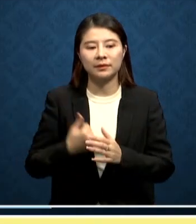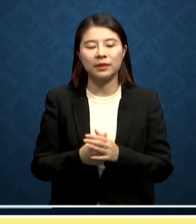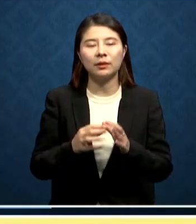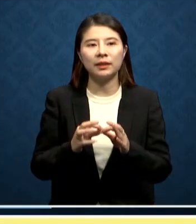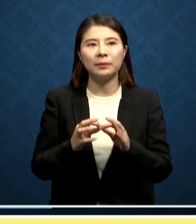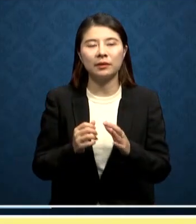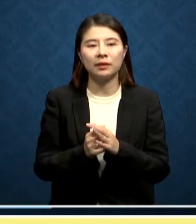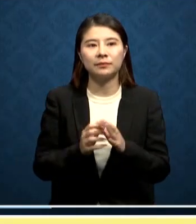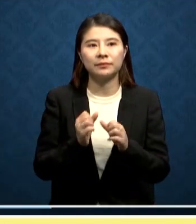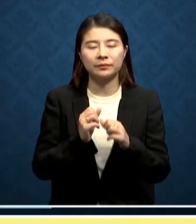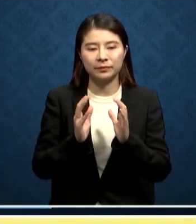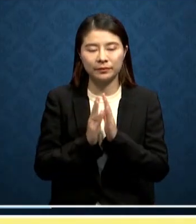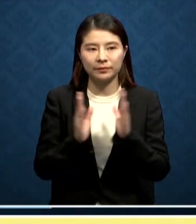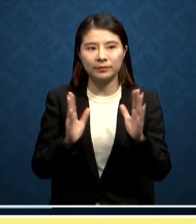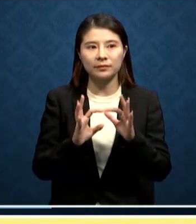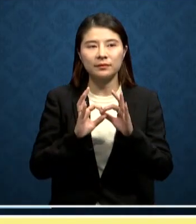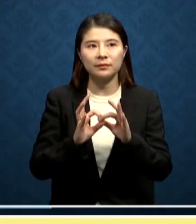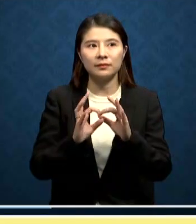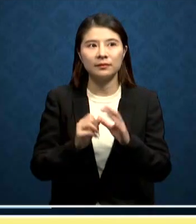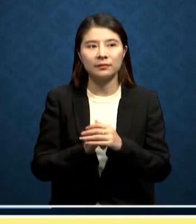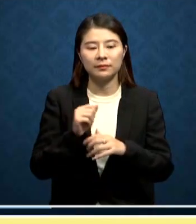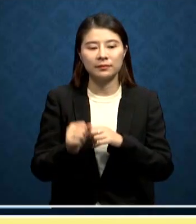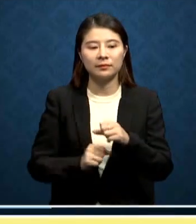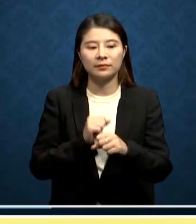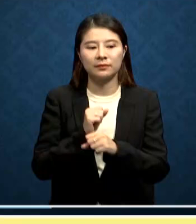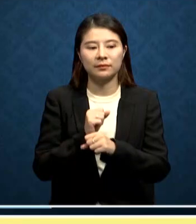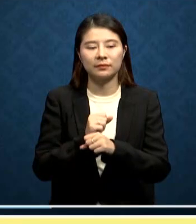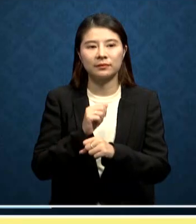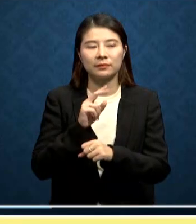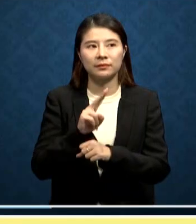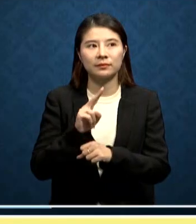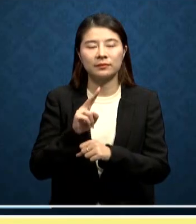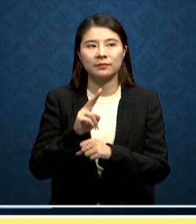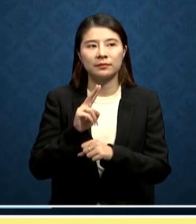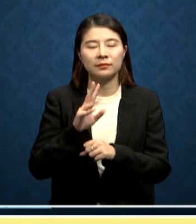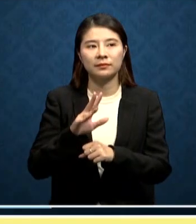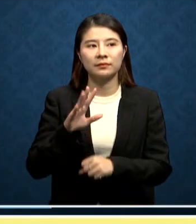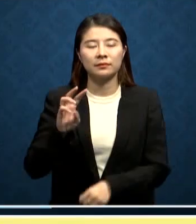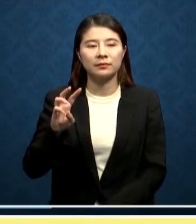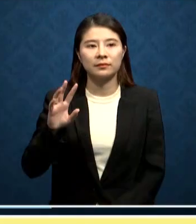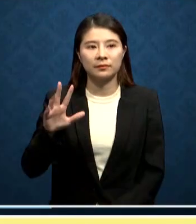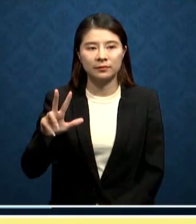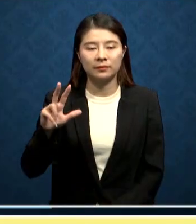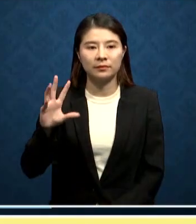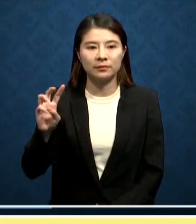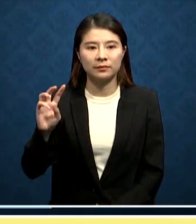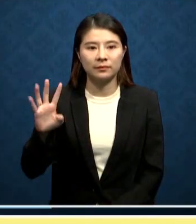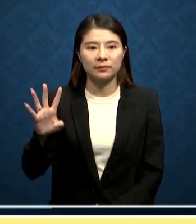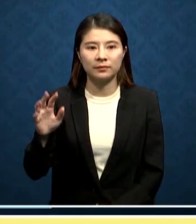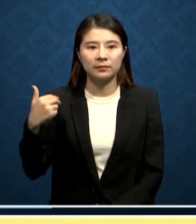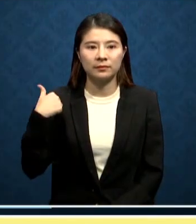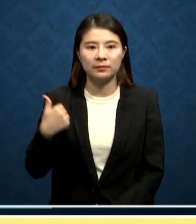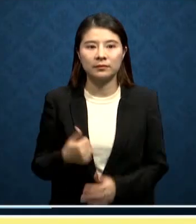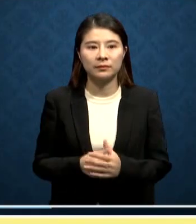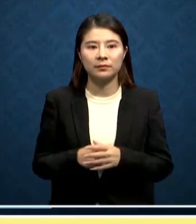ขอบคุณนะเราก็ห่วงใยมาตั้งแต่ปีเอ่อ 6364เนี่ยท่านไม่ได้